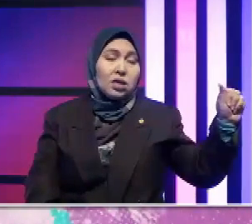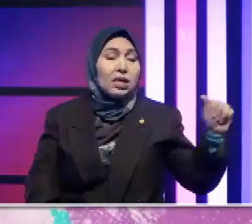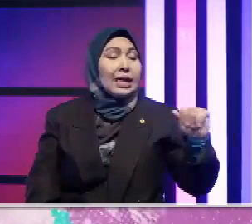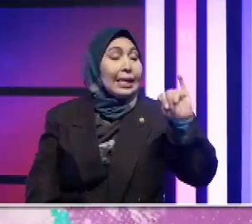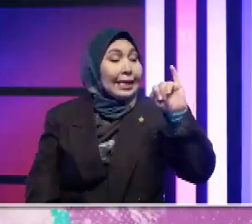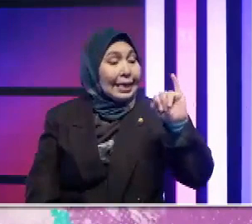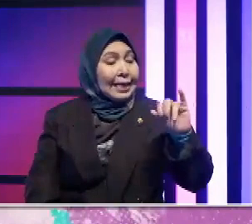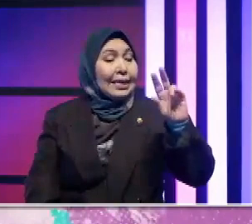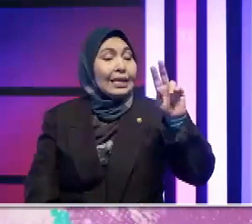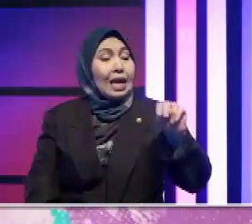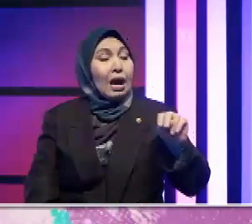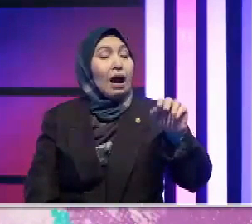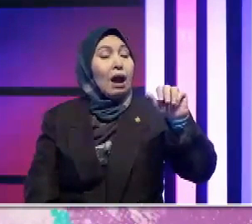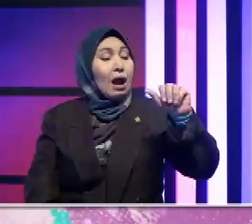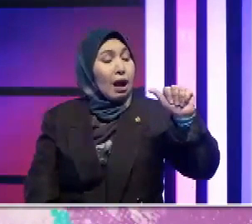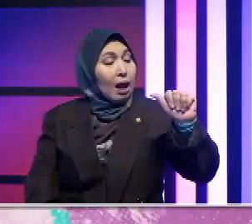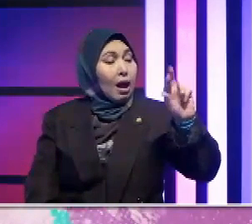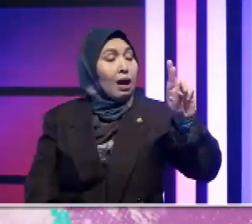Inai